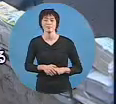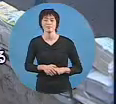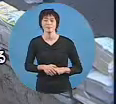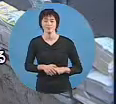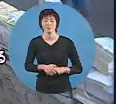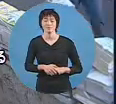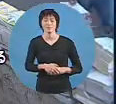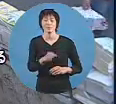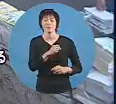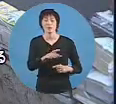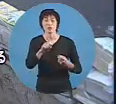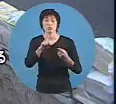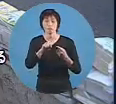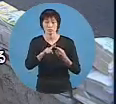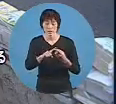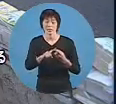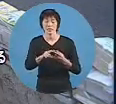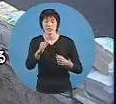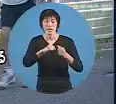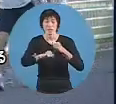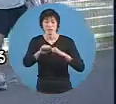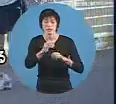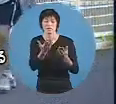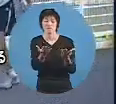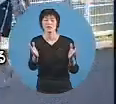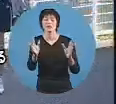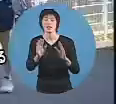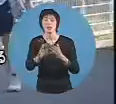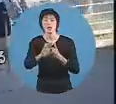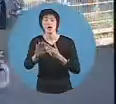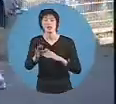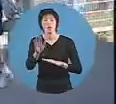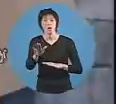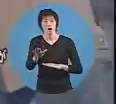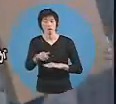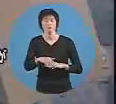自主的にゴミ減量に取り組んでいる地域はまだまだあります。